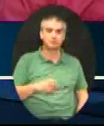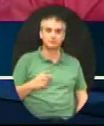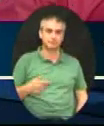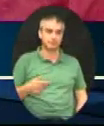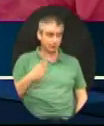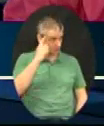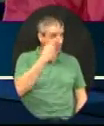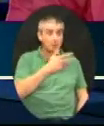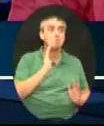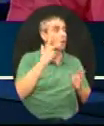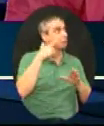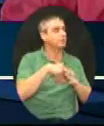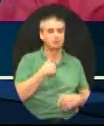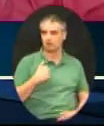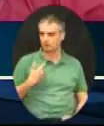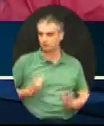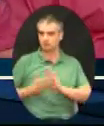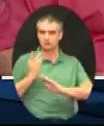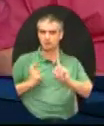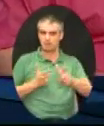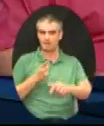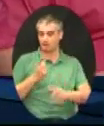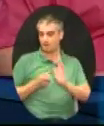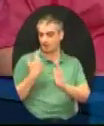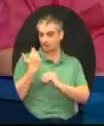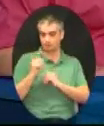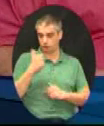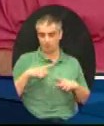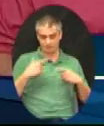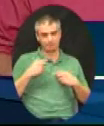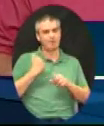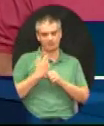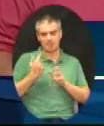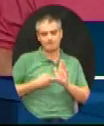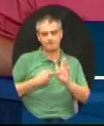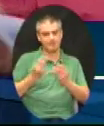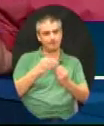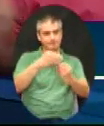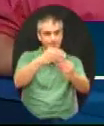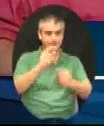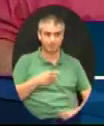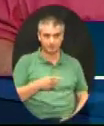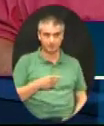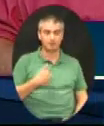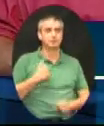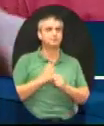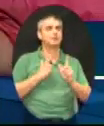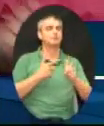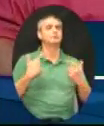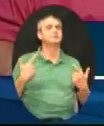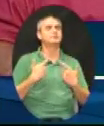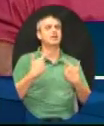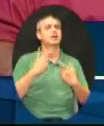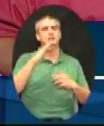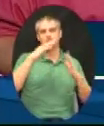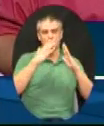מטריד אותך? מדאיג אותך? מאוד מטריד אותי. אני יצאתי לקרב בפעם הראשונה בחיי, אחרי זה עשיתי את זה כבר כמה פעמים נוספות, במבצע שלום הגליל,